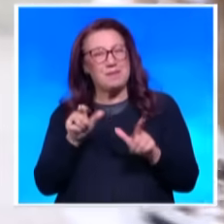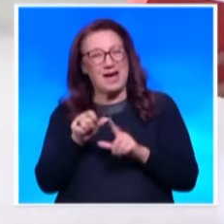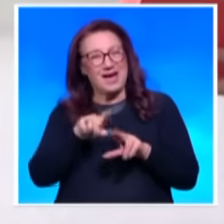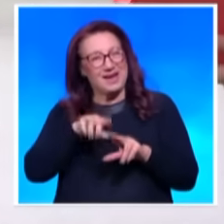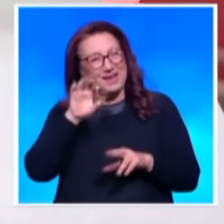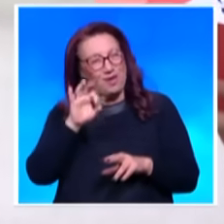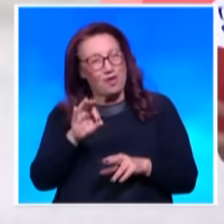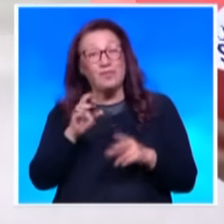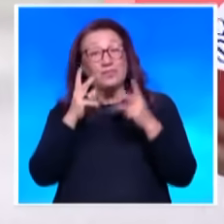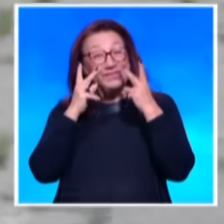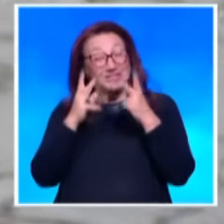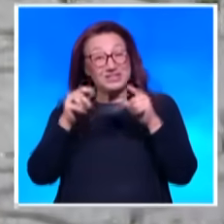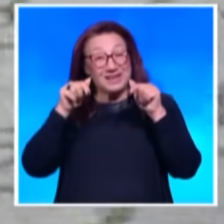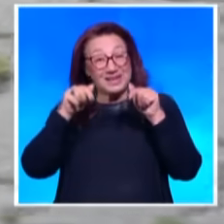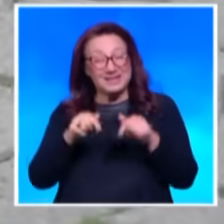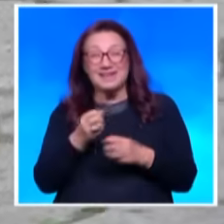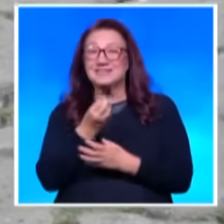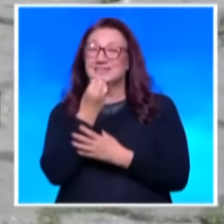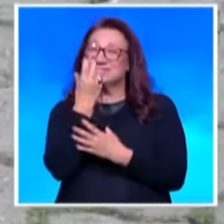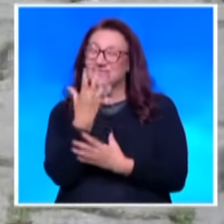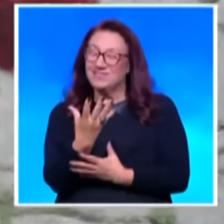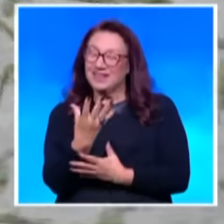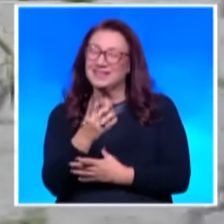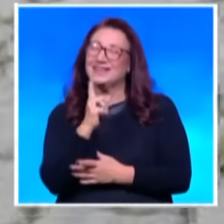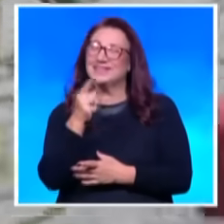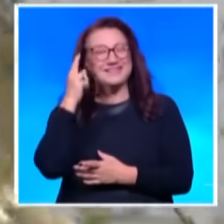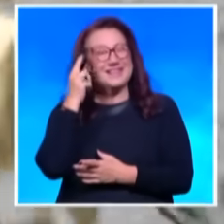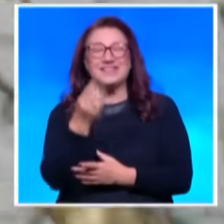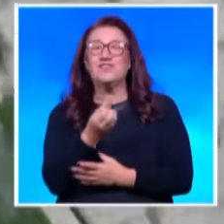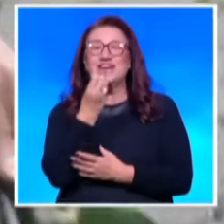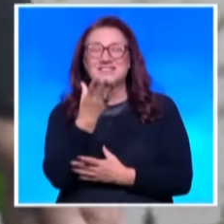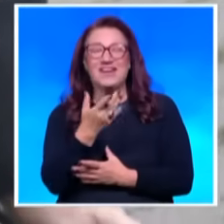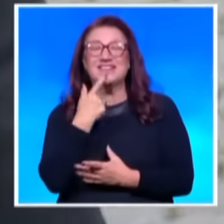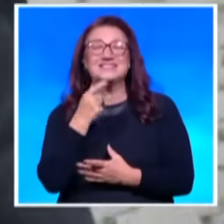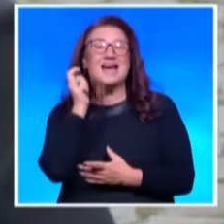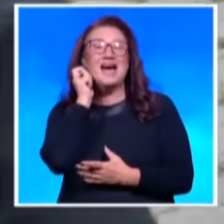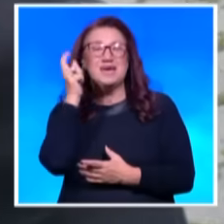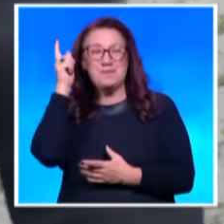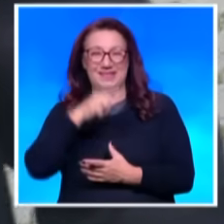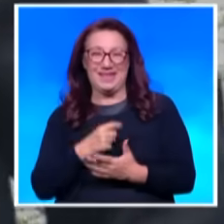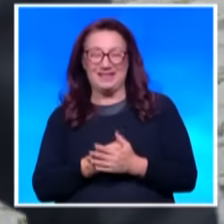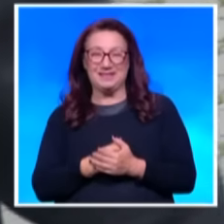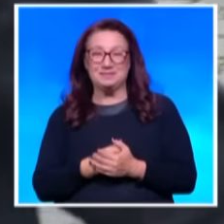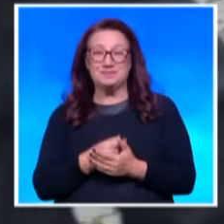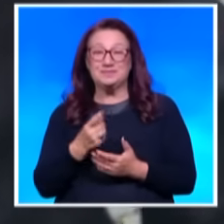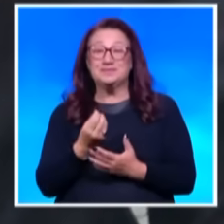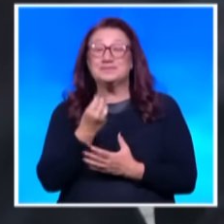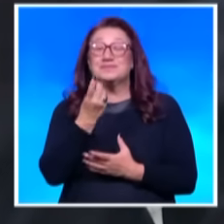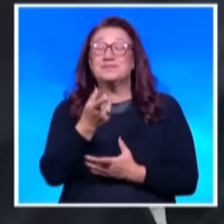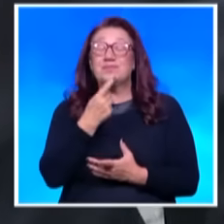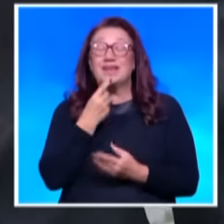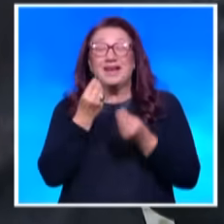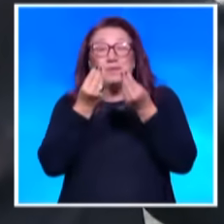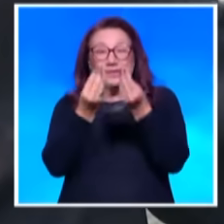днес цвете в ръка, може да сте сигурни, че цветето е за Мария. Само да ви попитам, за коя Мария го взимате това? За